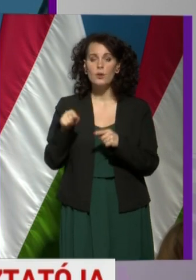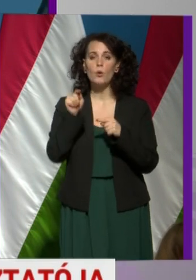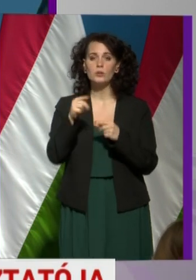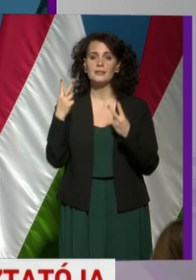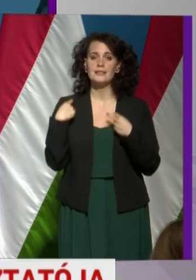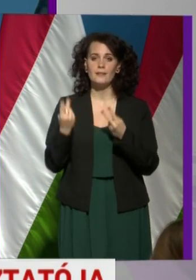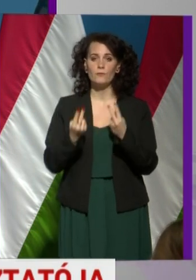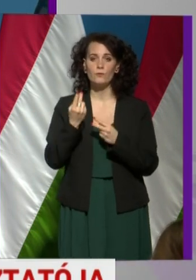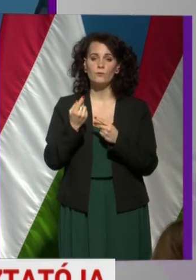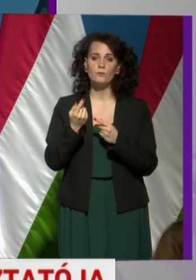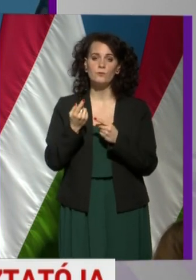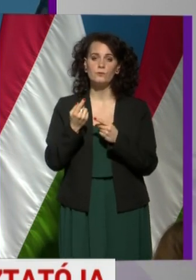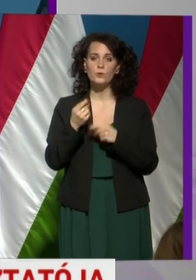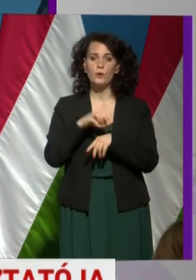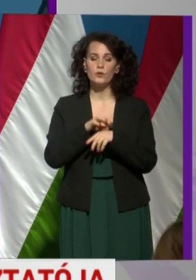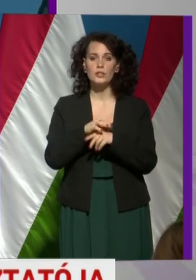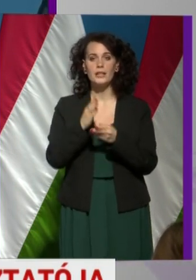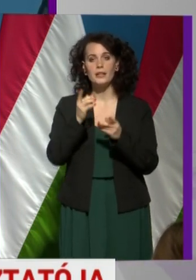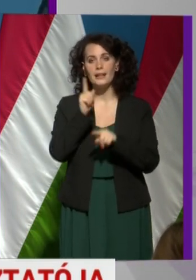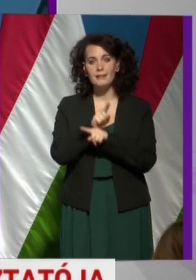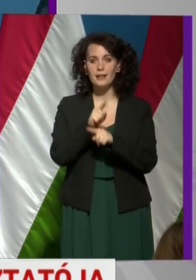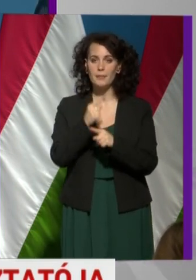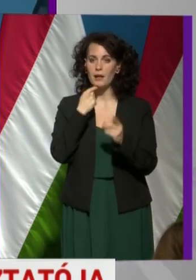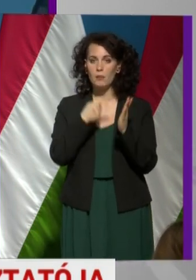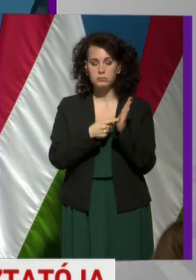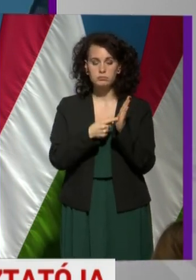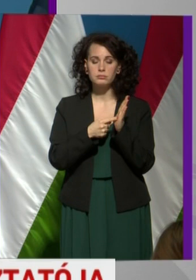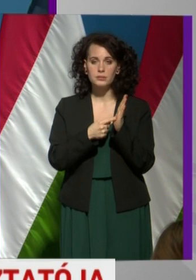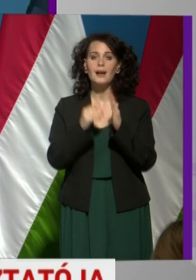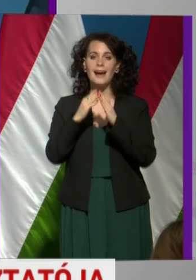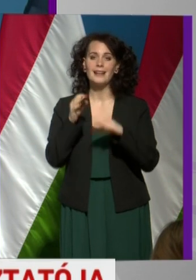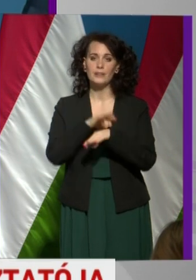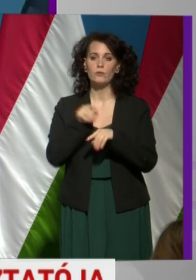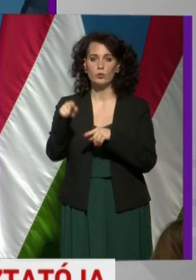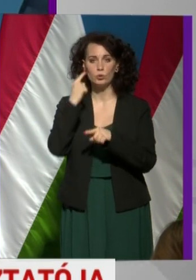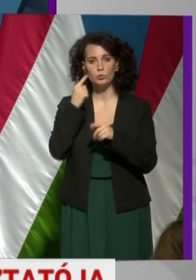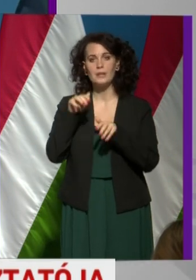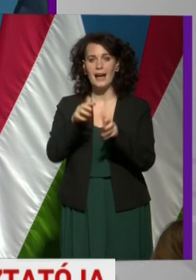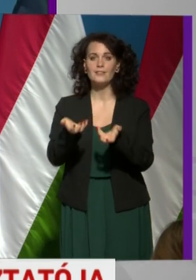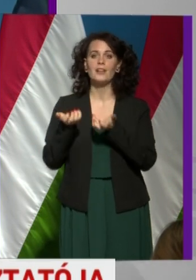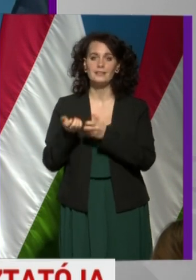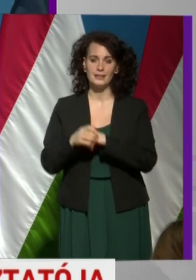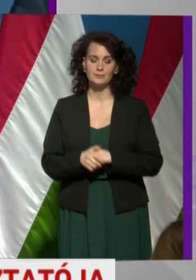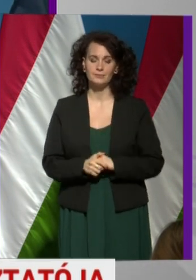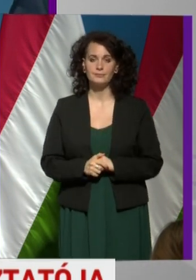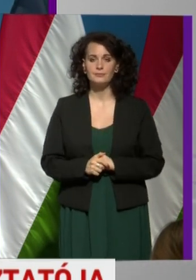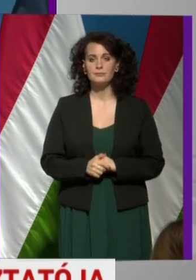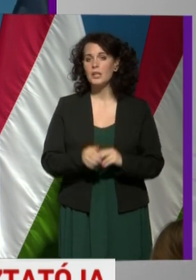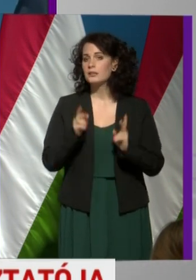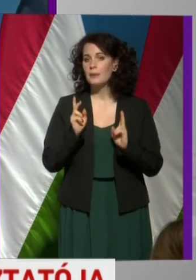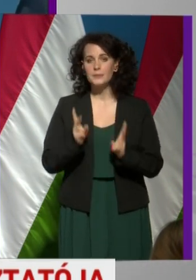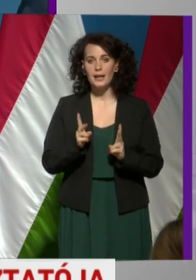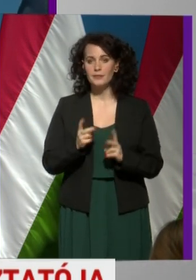eljárás rendben foglaltak értelmében a házi orvosok átvehetik azokat. Nem szükséges az,